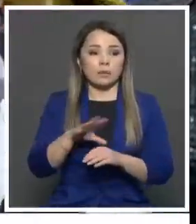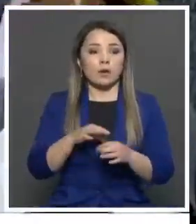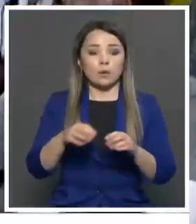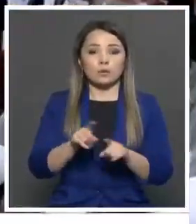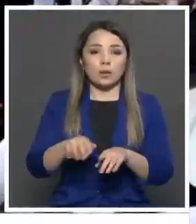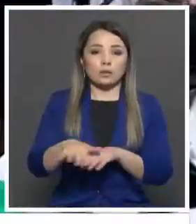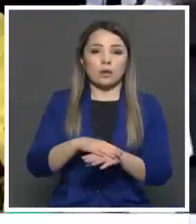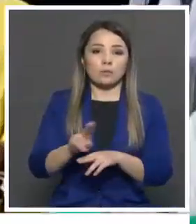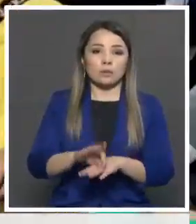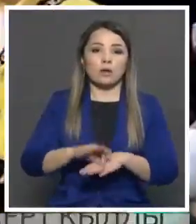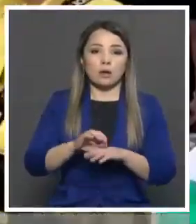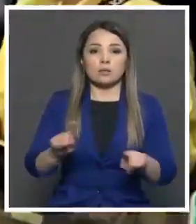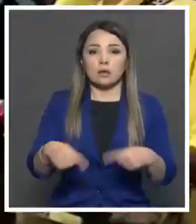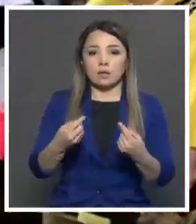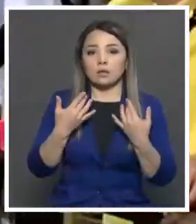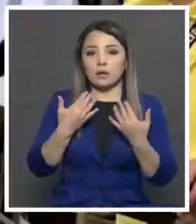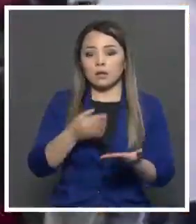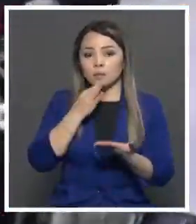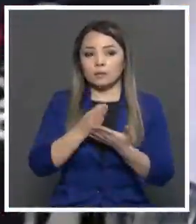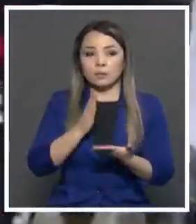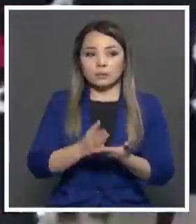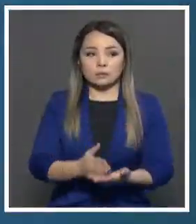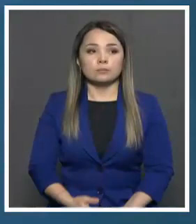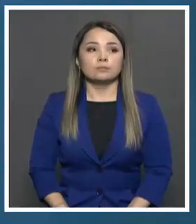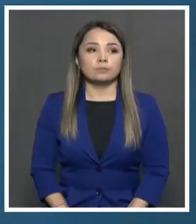қалпына келтіруді талап етіп жатыр.